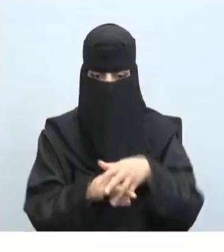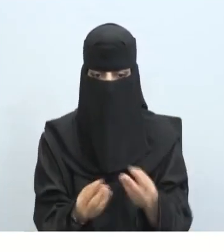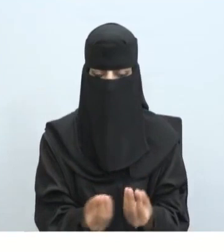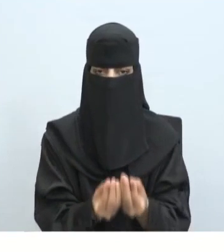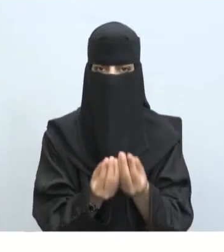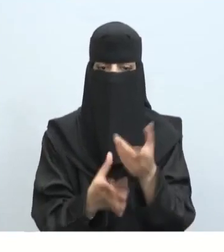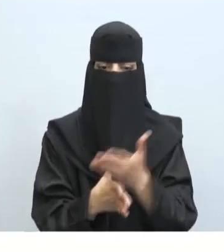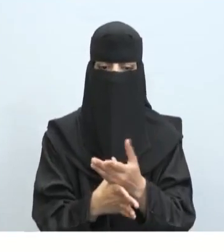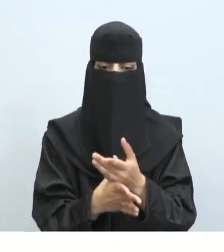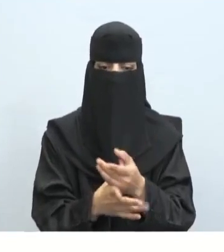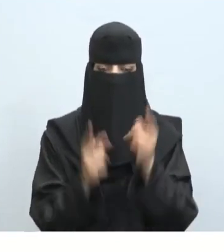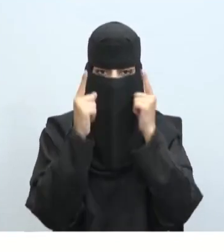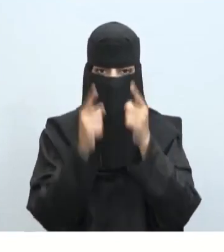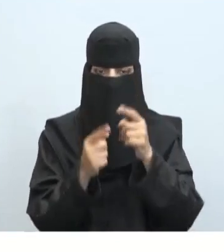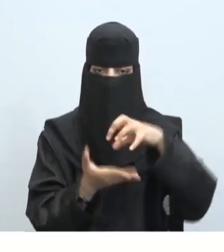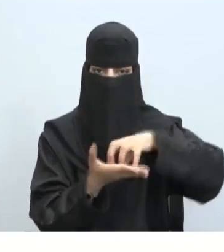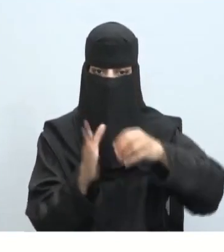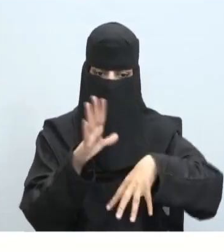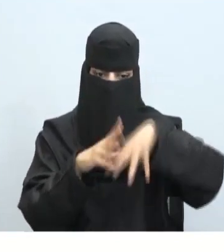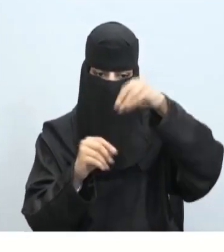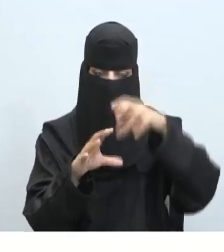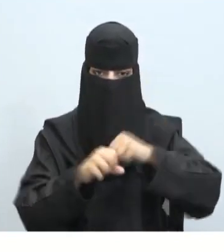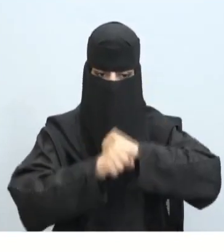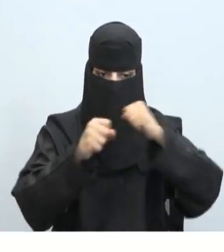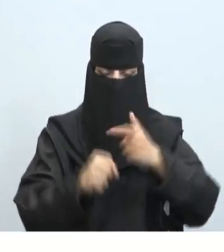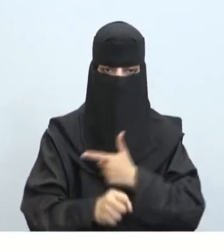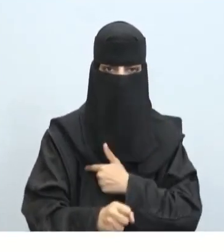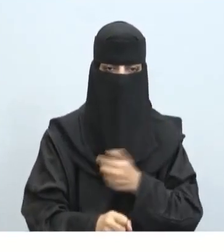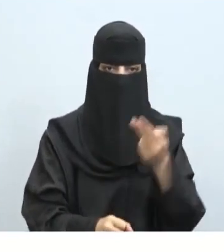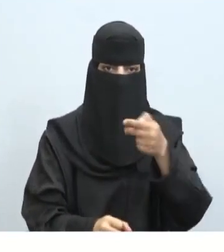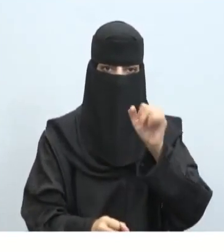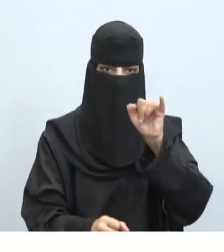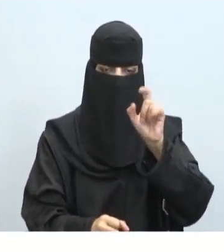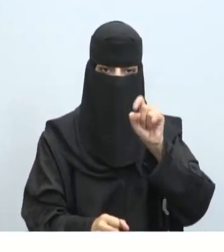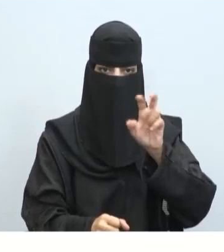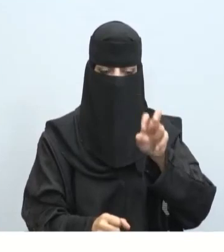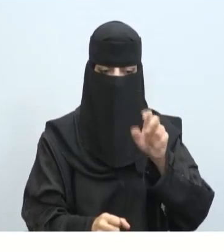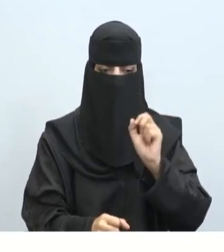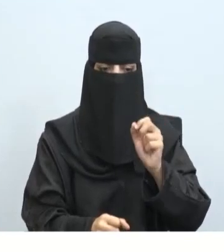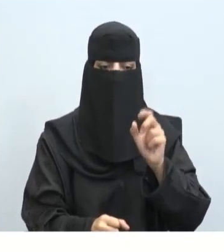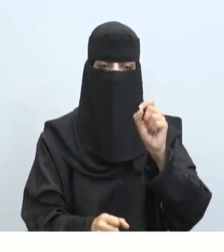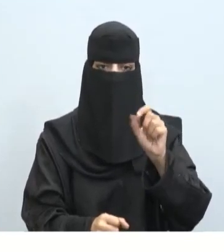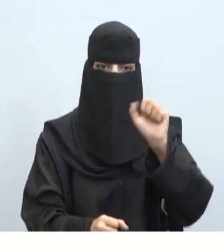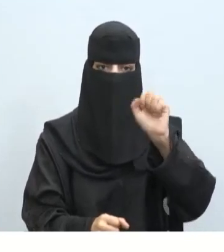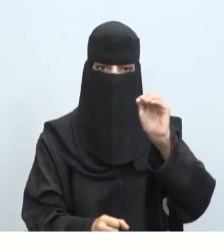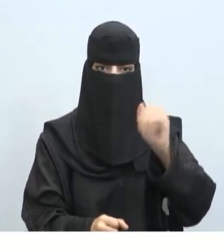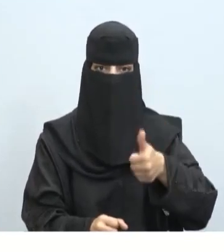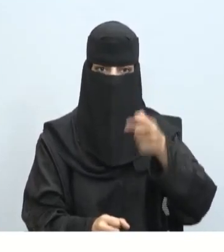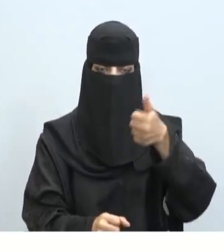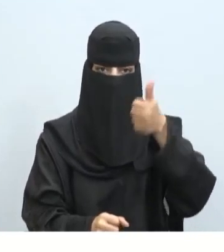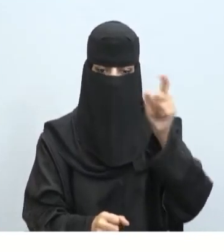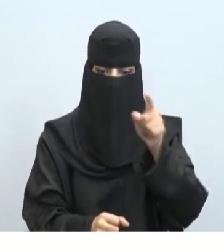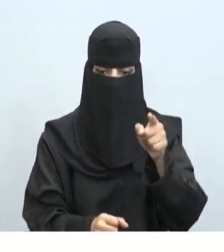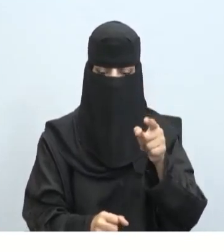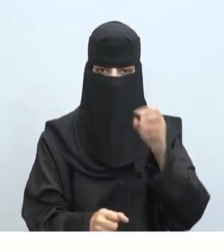متناسقه ومن امثله هذه القصور قصر عمره في الصحراء الاردنيه الذي بني في عصر